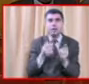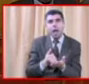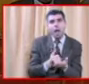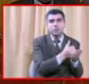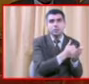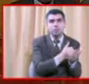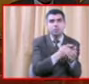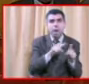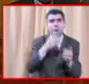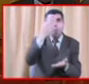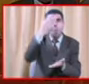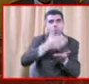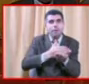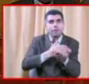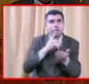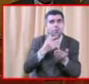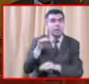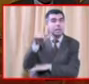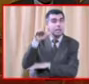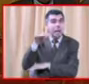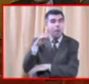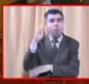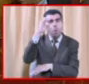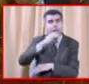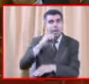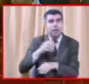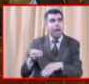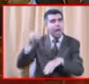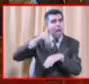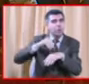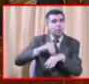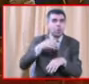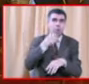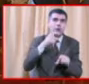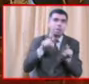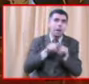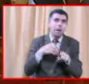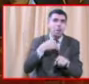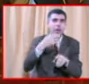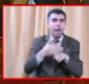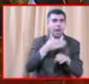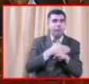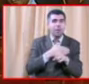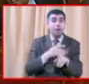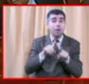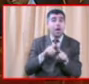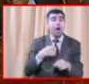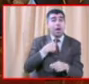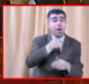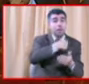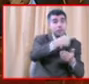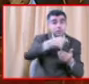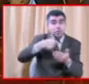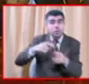المناطق المنكوبة، منطقة قليمي ورزازات وإقليم الحوز والمناطق الأخرى، تزويد الساكنة بالمواد الغذائية